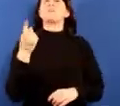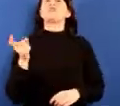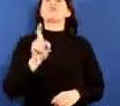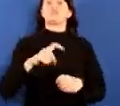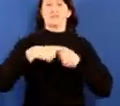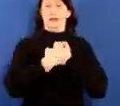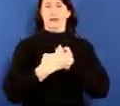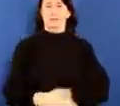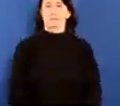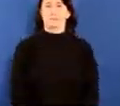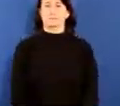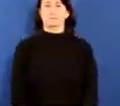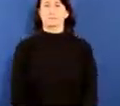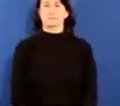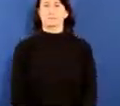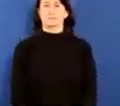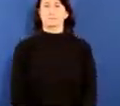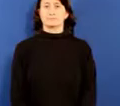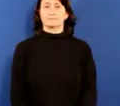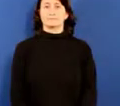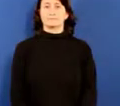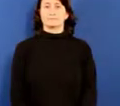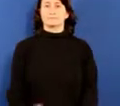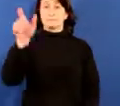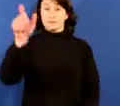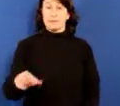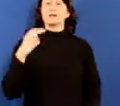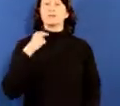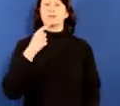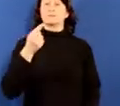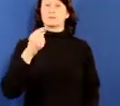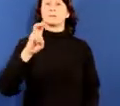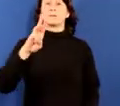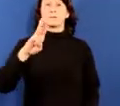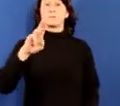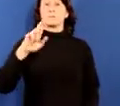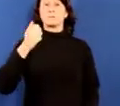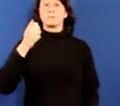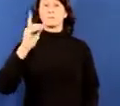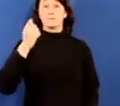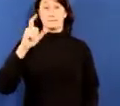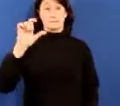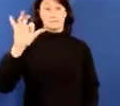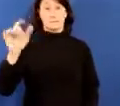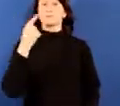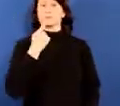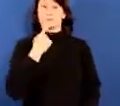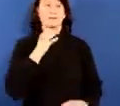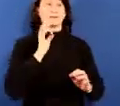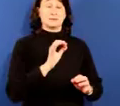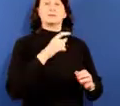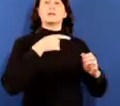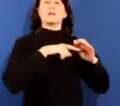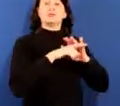garena. Mugarri berria da, hain zuzen ere, hobekuntzaren bidean. Hori dela bide, zuon kudeaketa sistemei eusteko